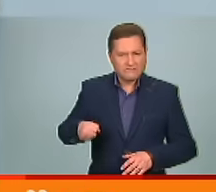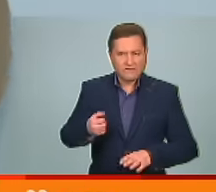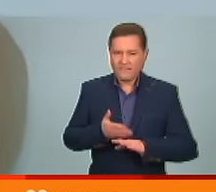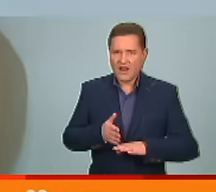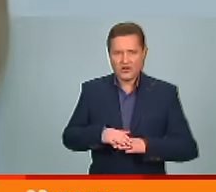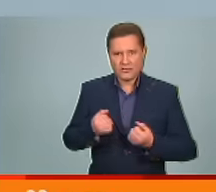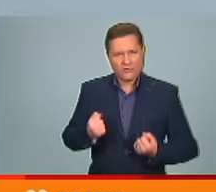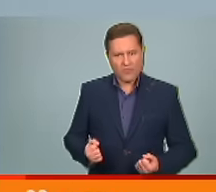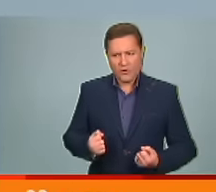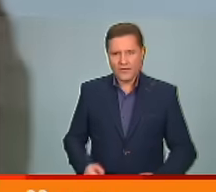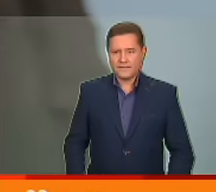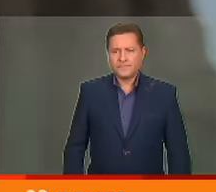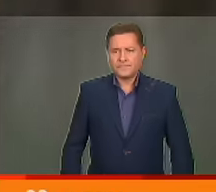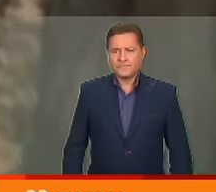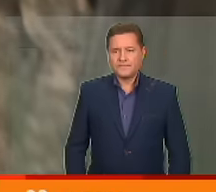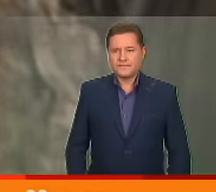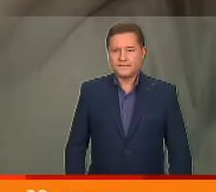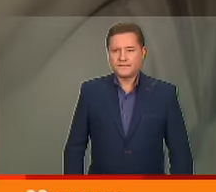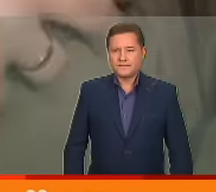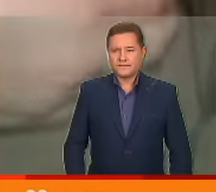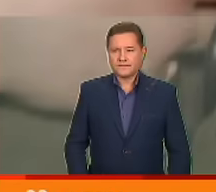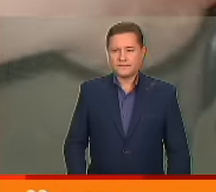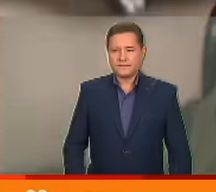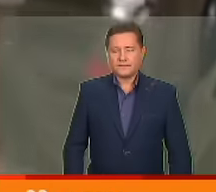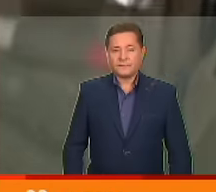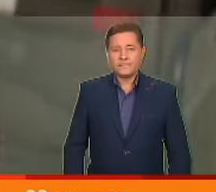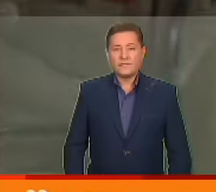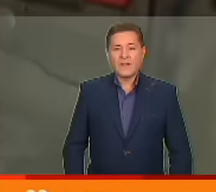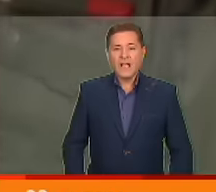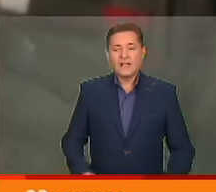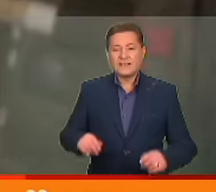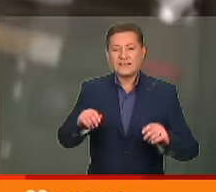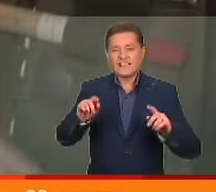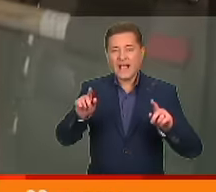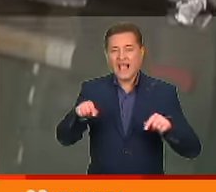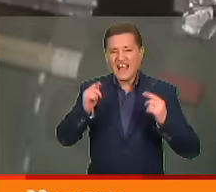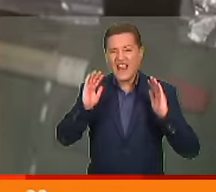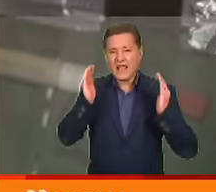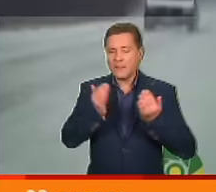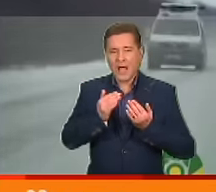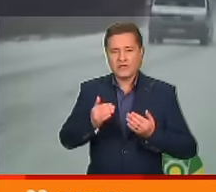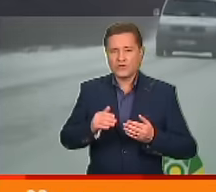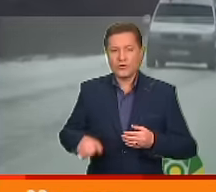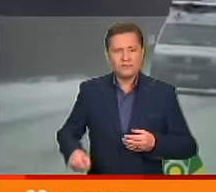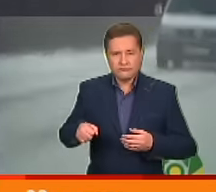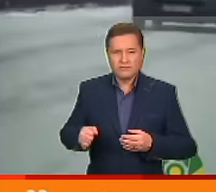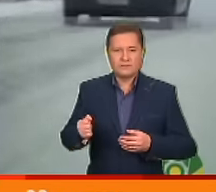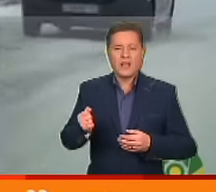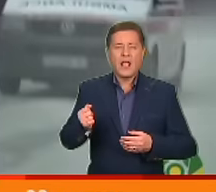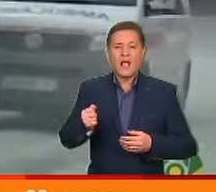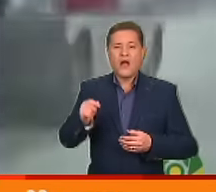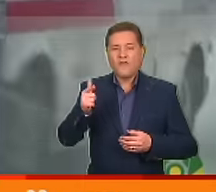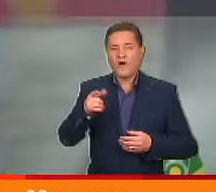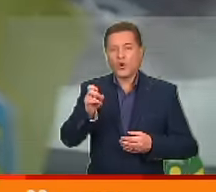20. Неї всюди. Це як реанімація. Із мобільною реанімацією не розлучалася вона і в грудні, в найстрашніші